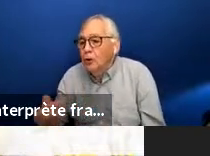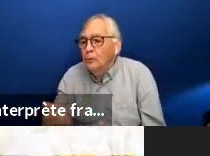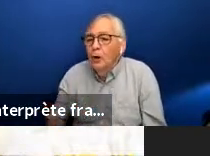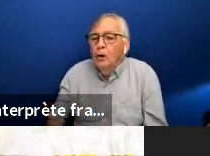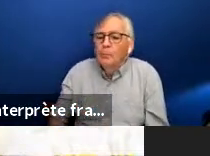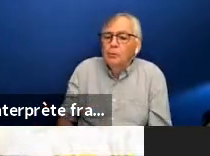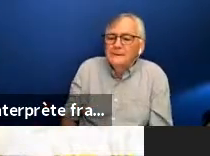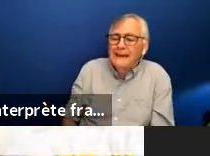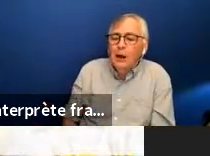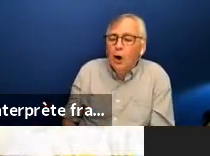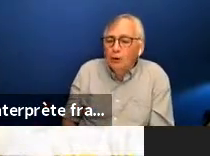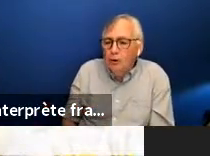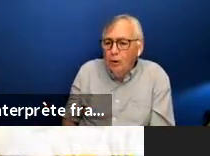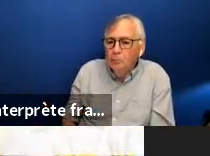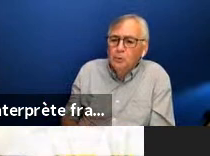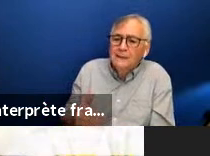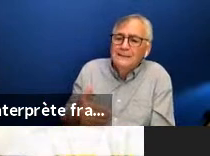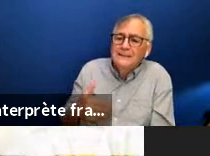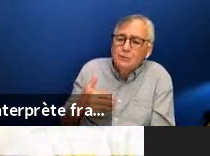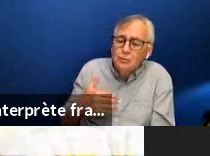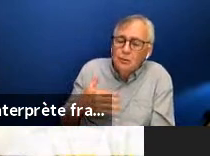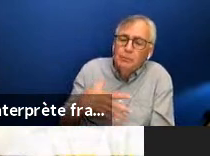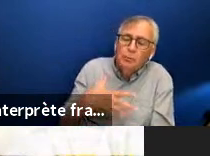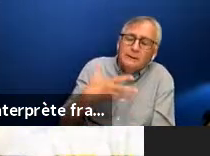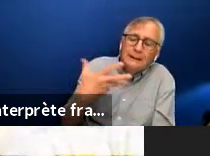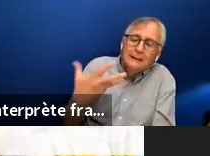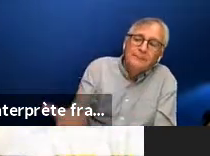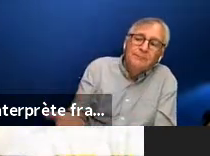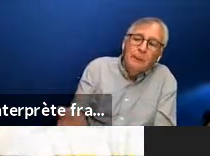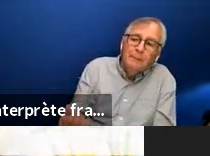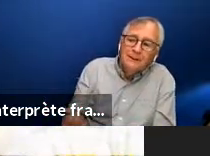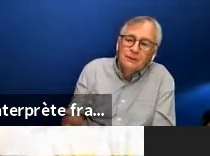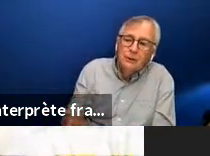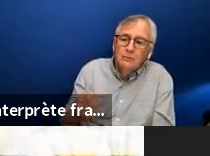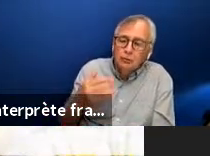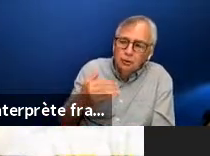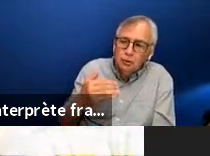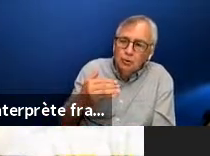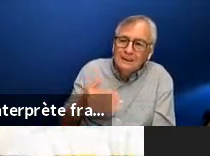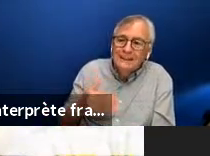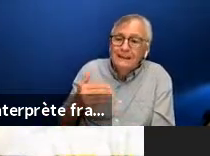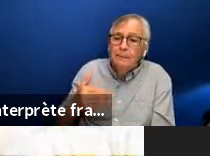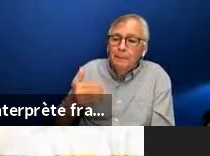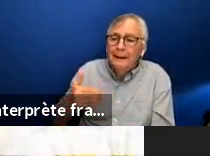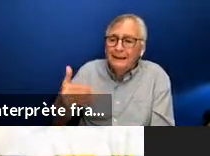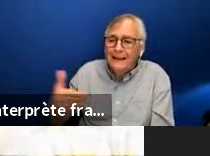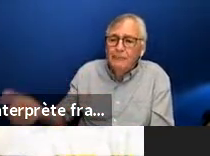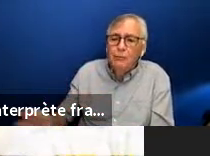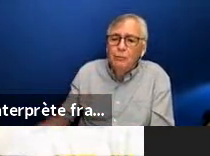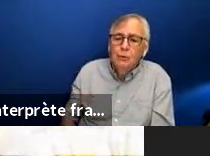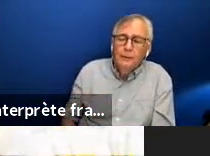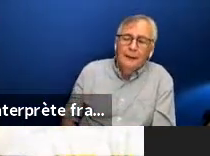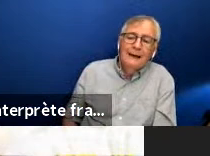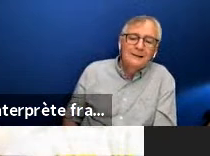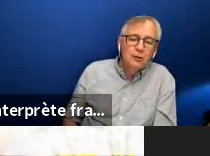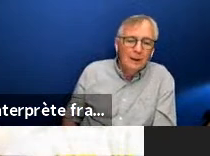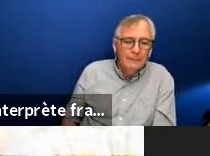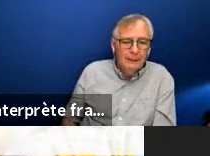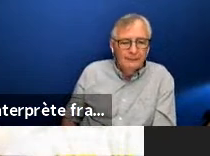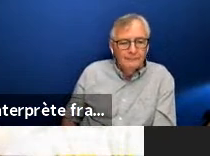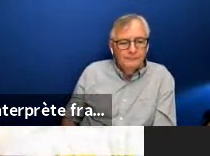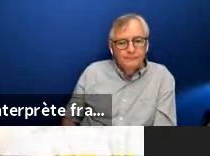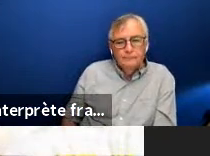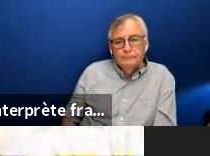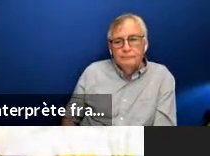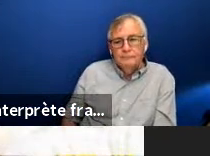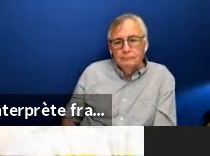se donne pour ces codes-là, pour des personnes sourdes qui perdent la vue